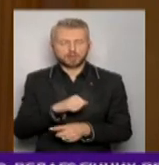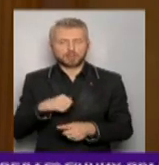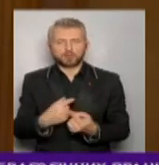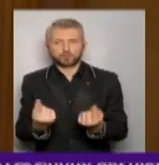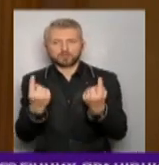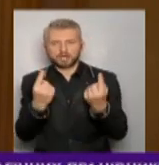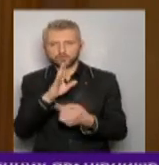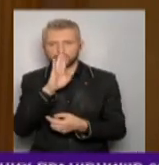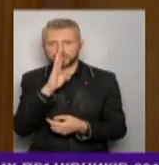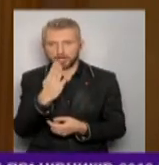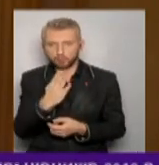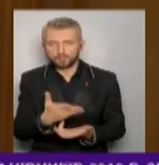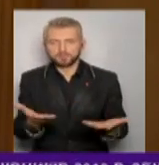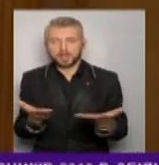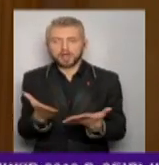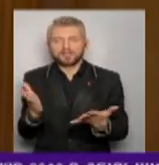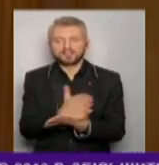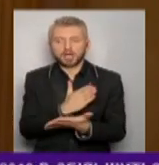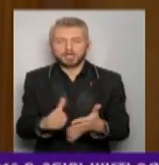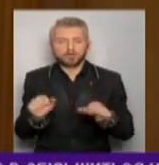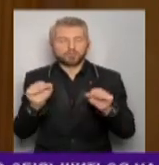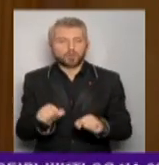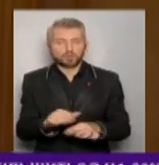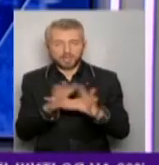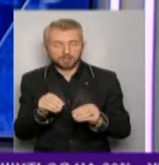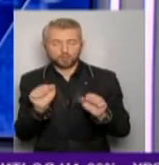найсуттєвішою зрадою, яка взагалі може бути.